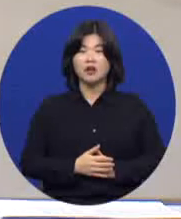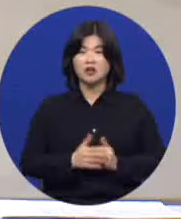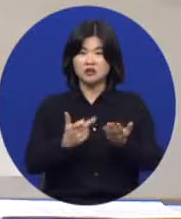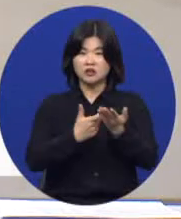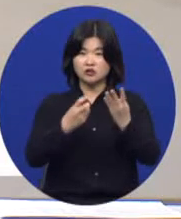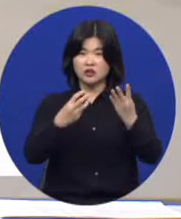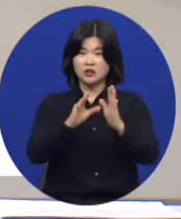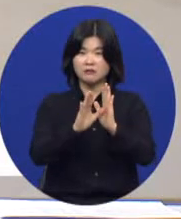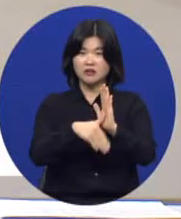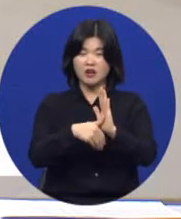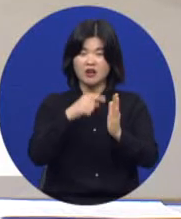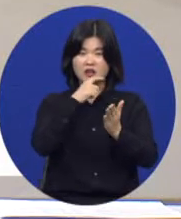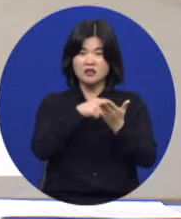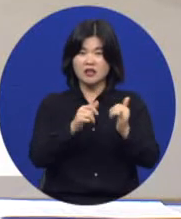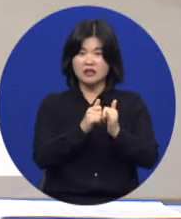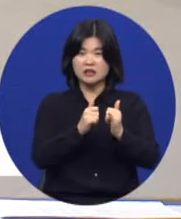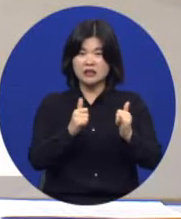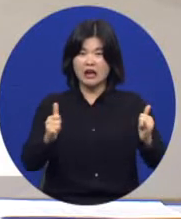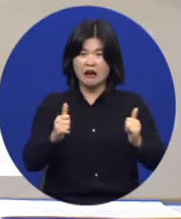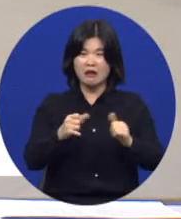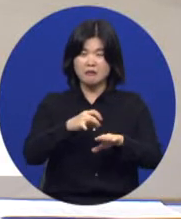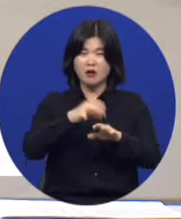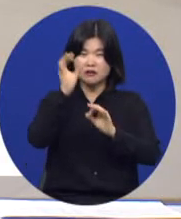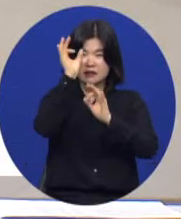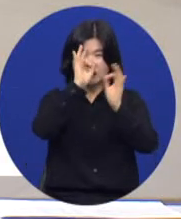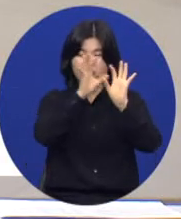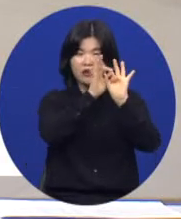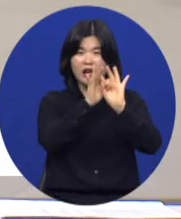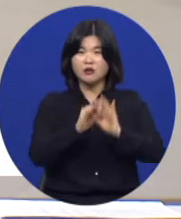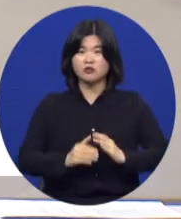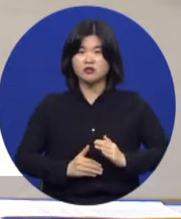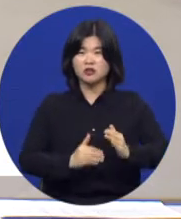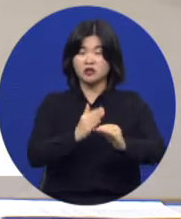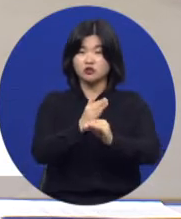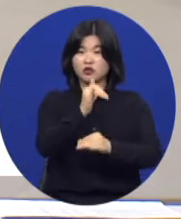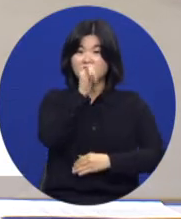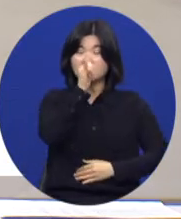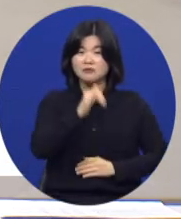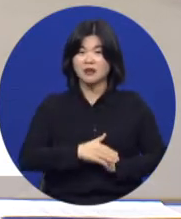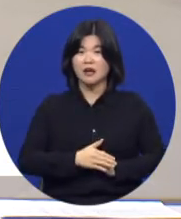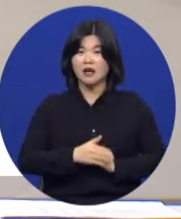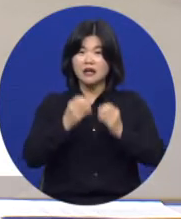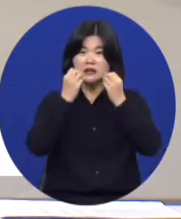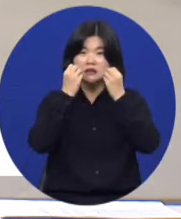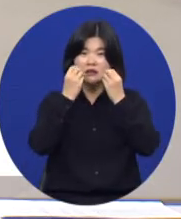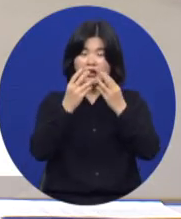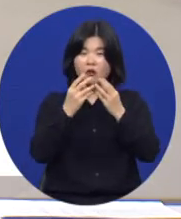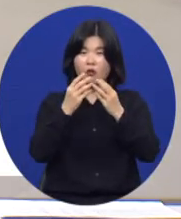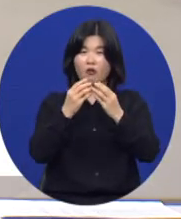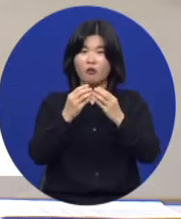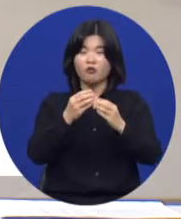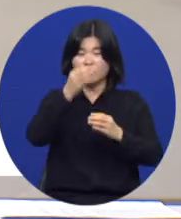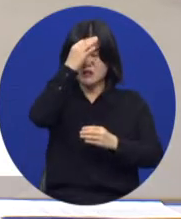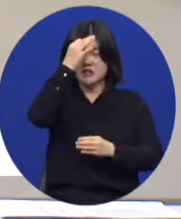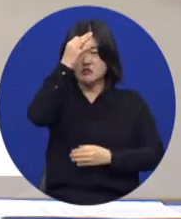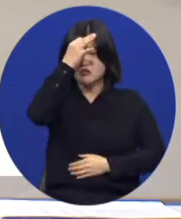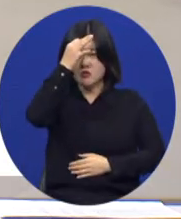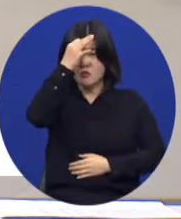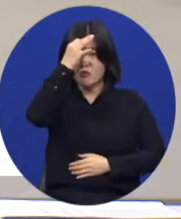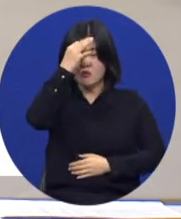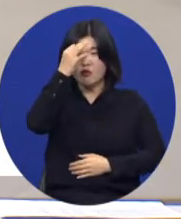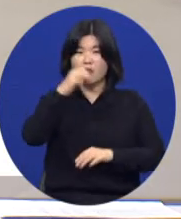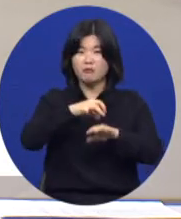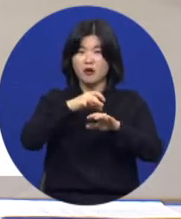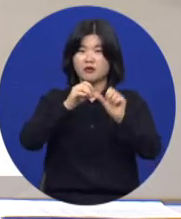제주 4.3 당시 희생자들에 대한 유해 발굴 작업이 계속 진행되고 있는데요. 새로운 유전자 증폭 기술로